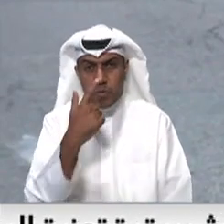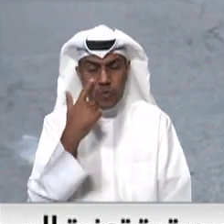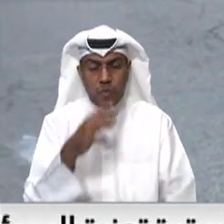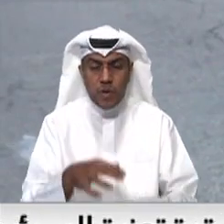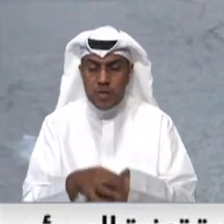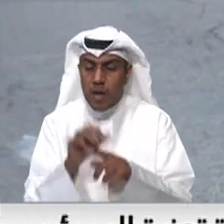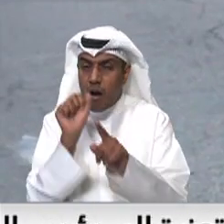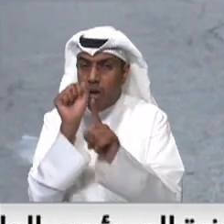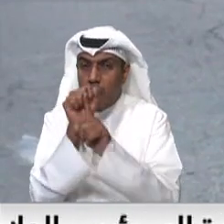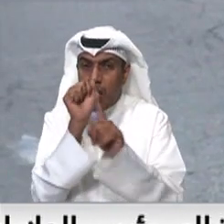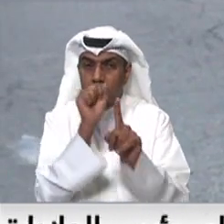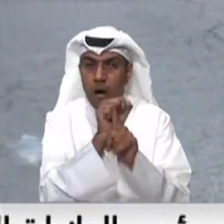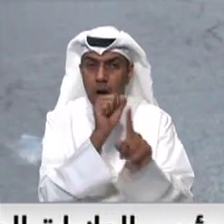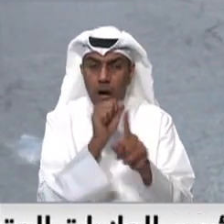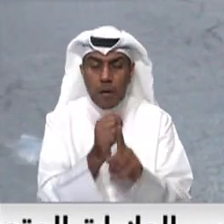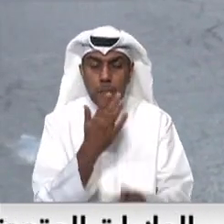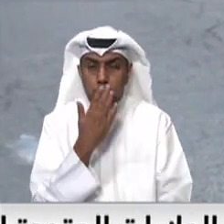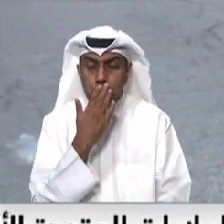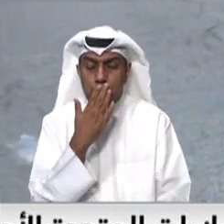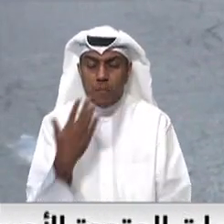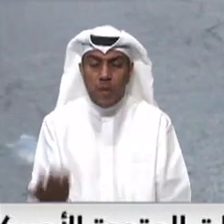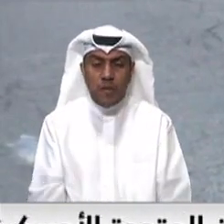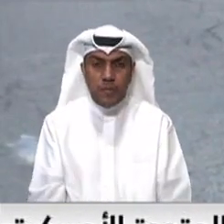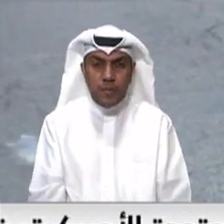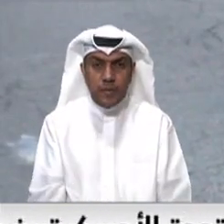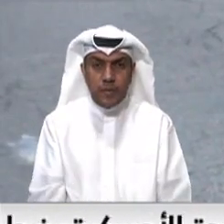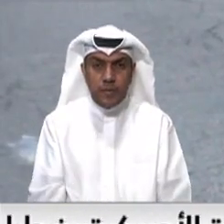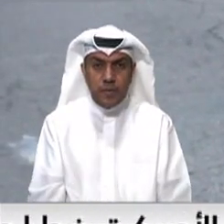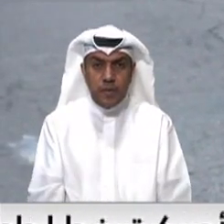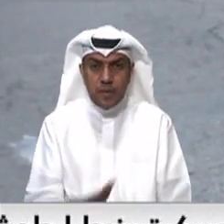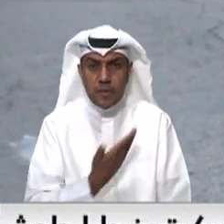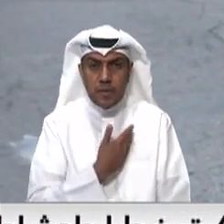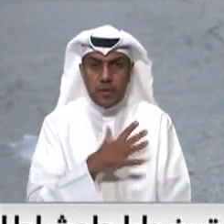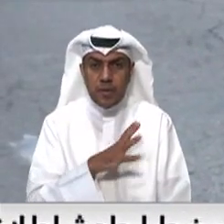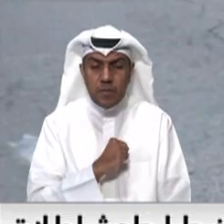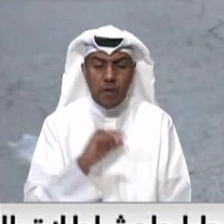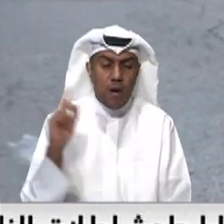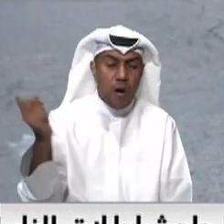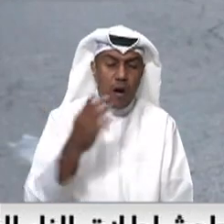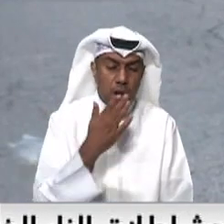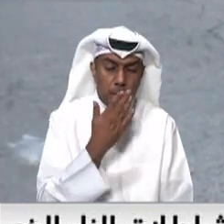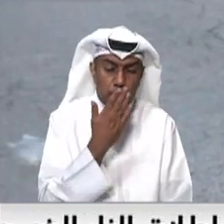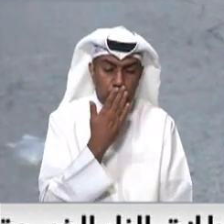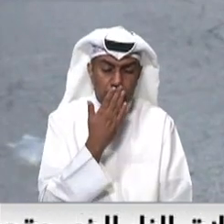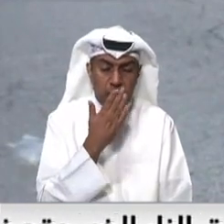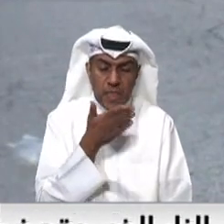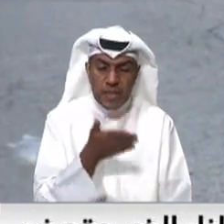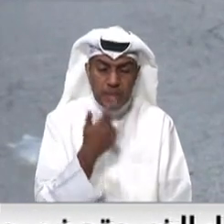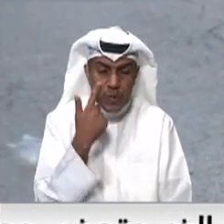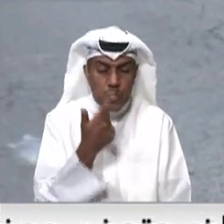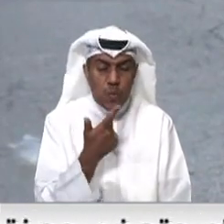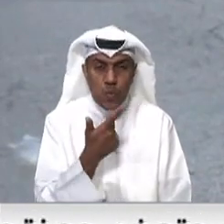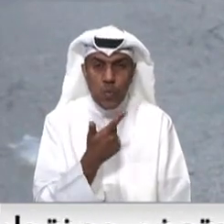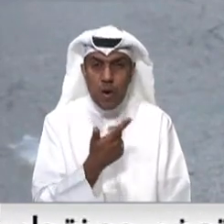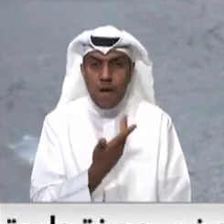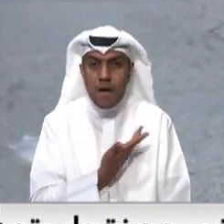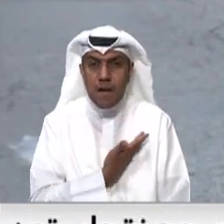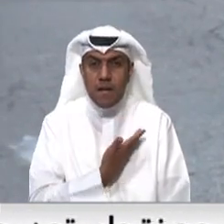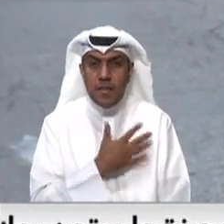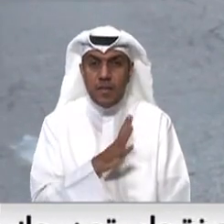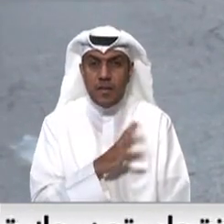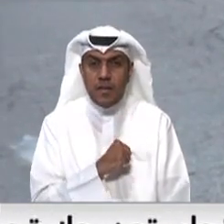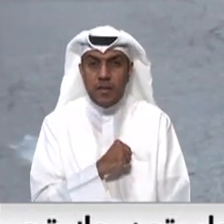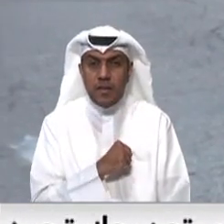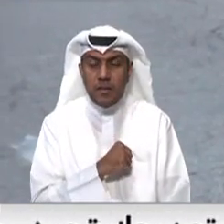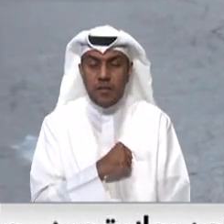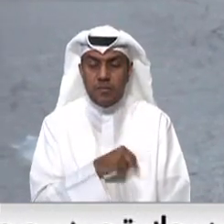الإنسان سرعان ما سقطت أمام صمته المطبق وانحيازه الأعمى إلى جانب الاحتلال في السر والعلن،